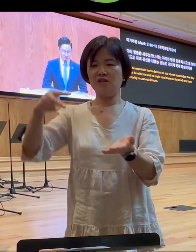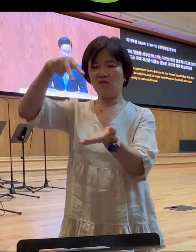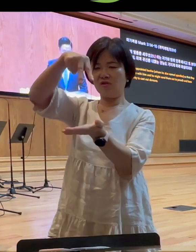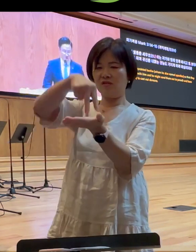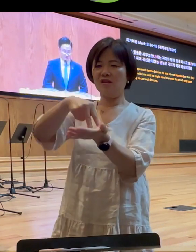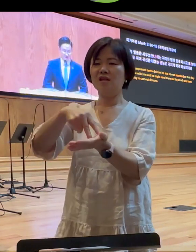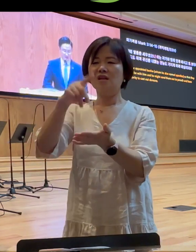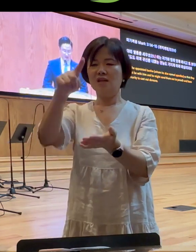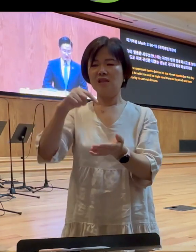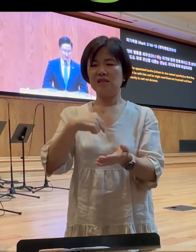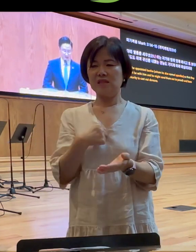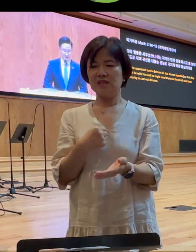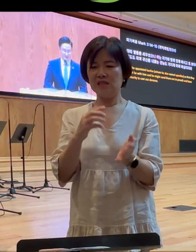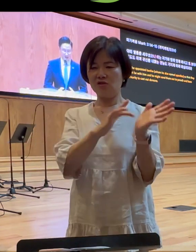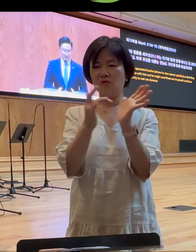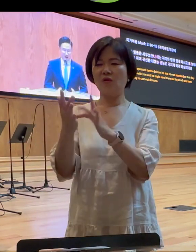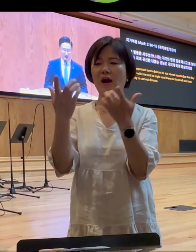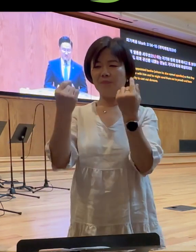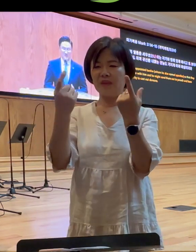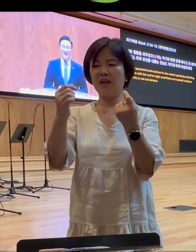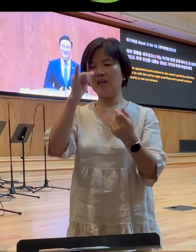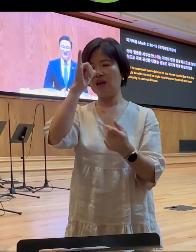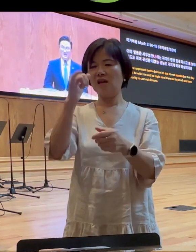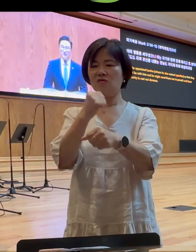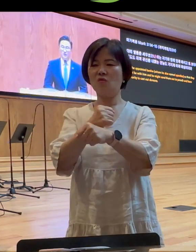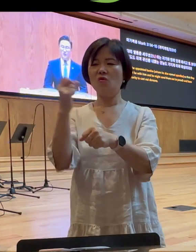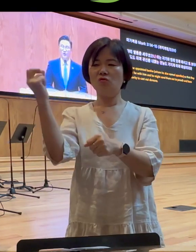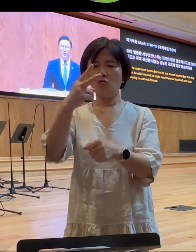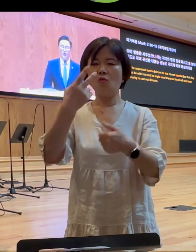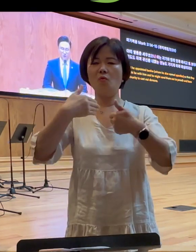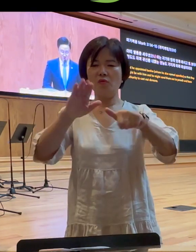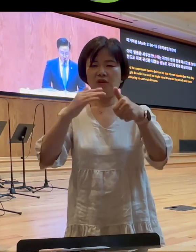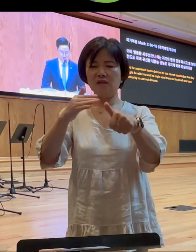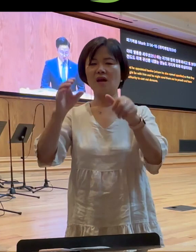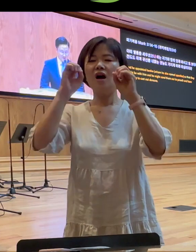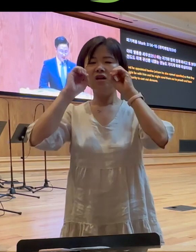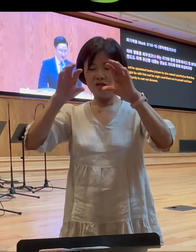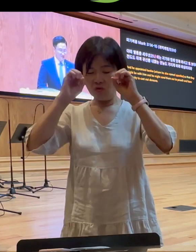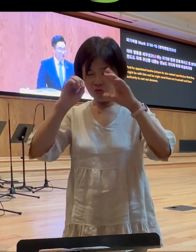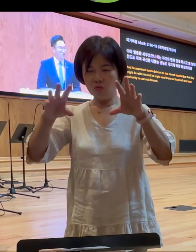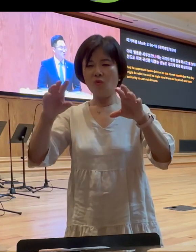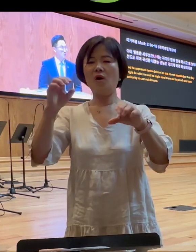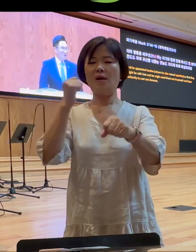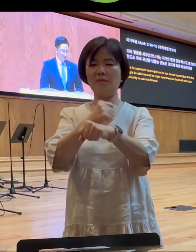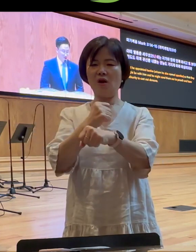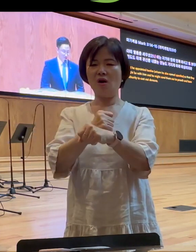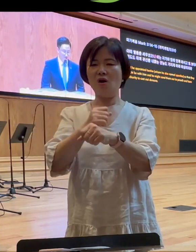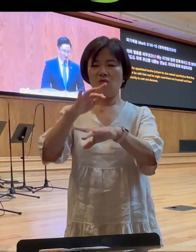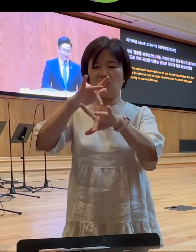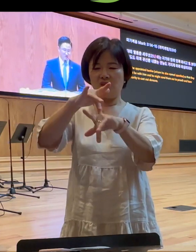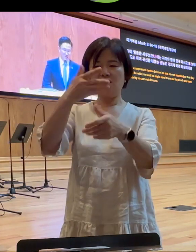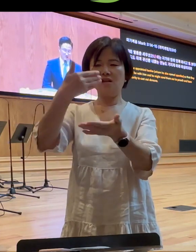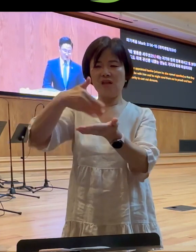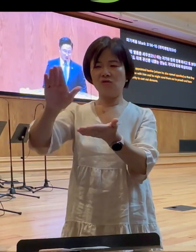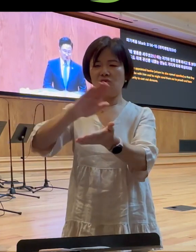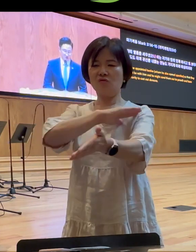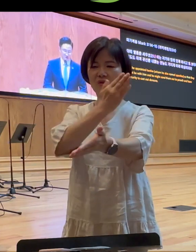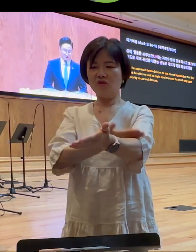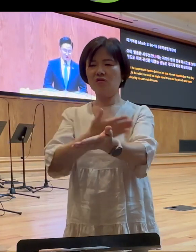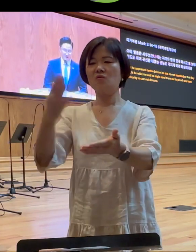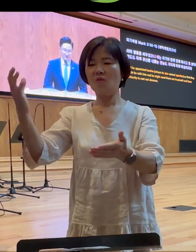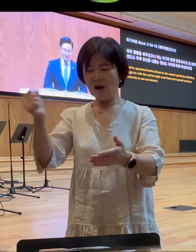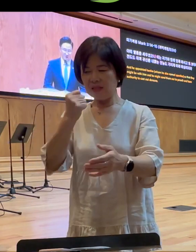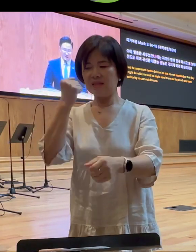12를 세우셨으니 이는 자기와 함께 있게 하시고 또 보내사 전도도 하며 귀신을